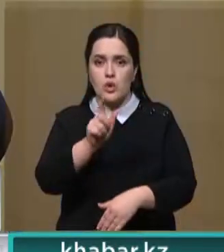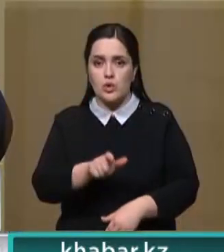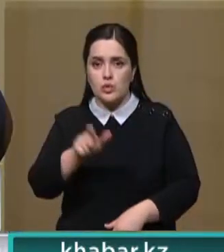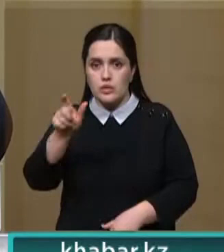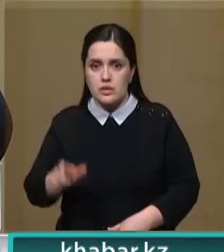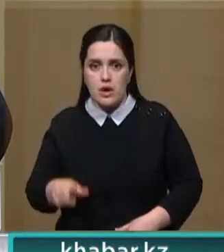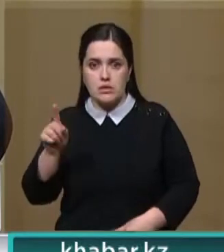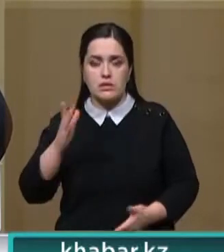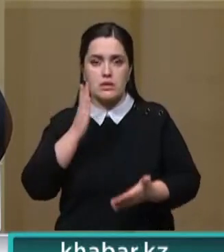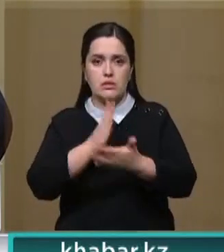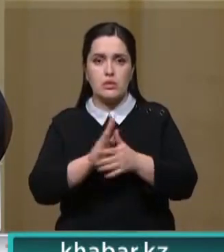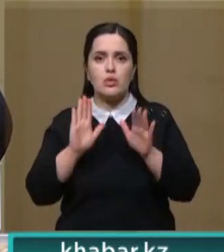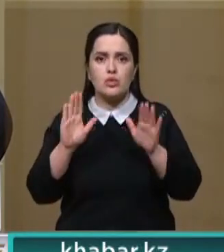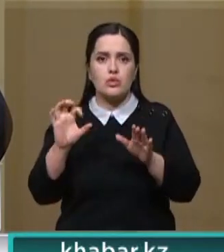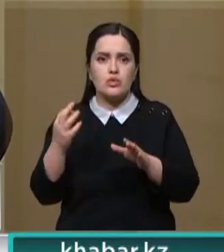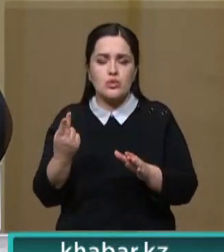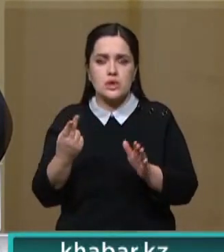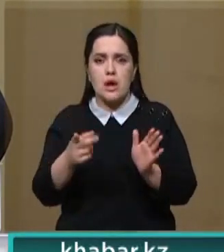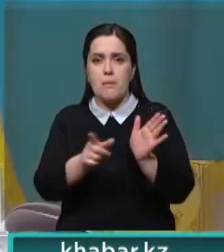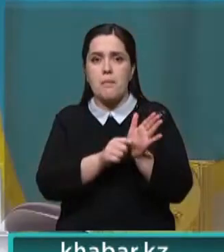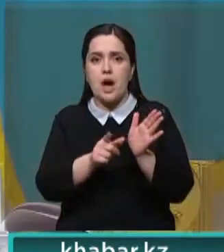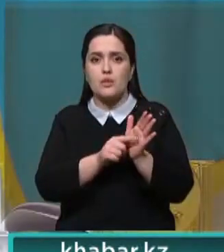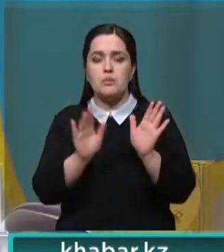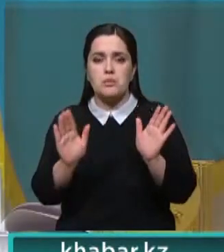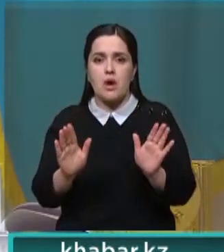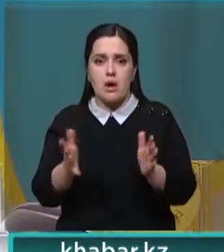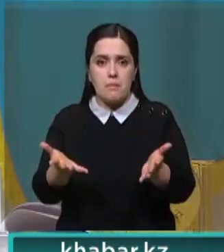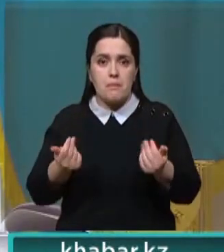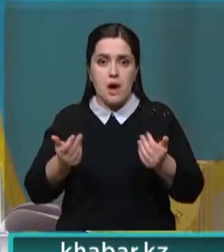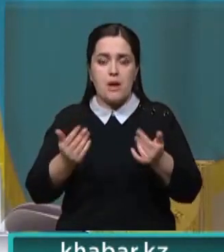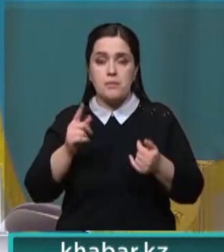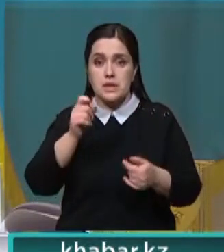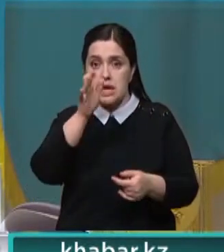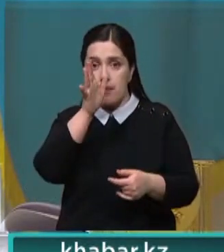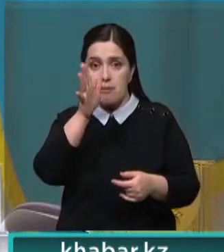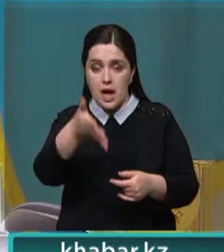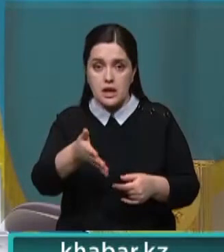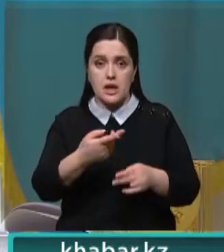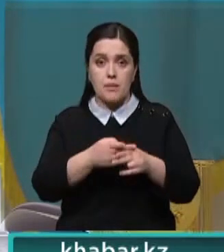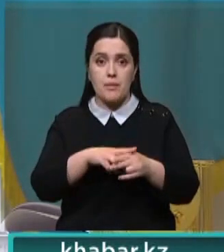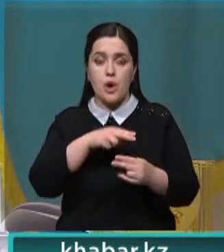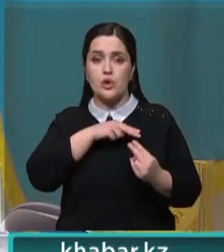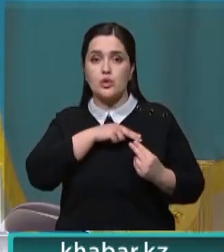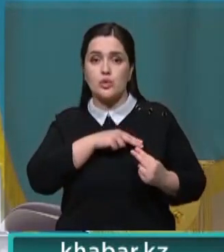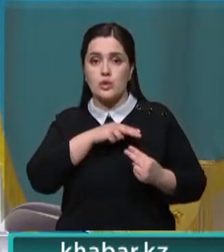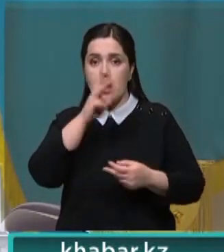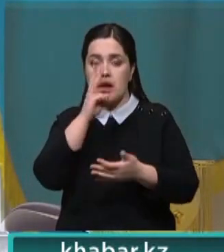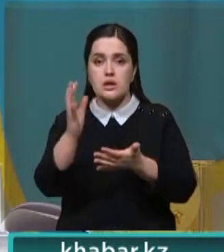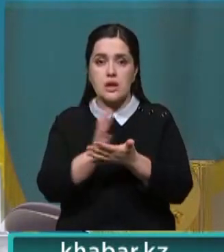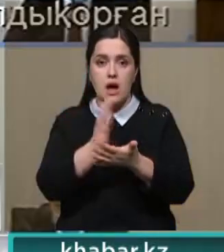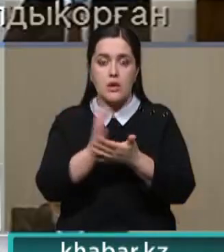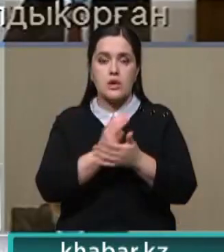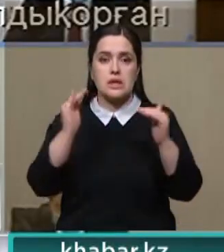которые живут только за счет социальных пособий и пенсий. За 5 лет в общих доходах населения доля трудовых доходов